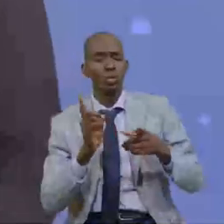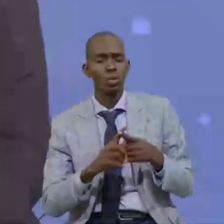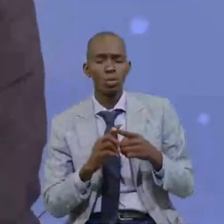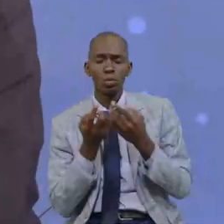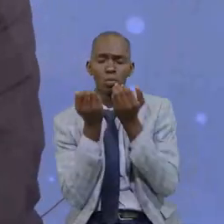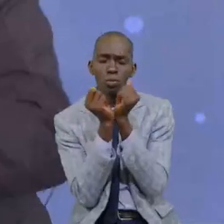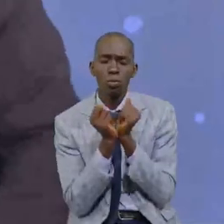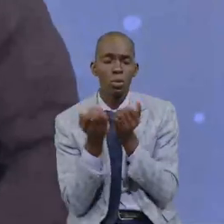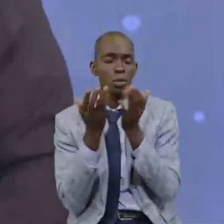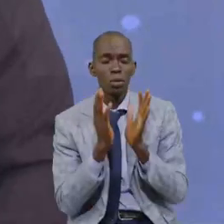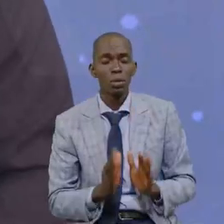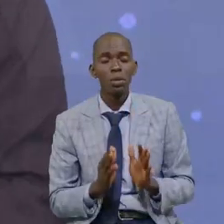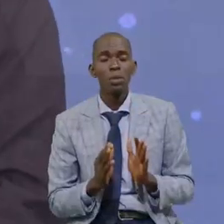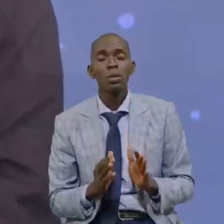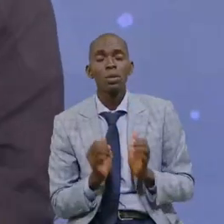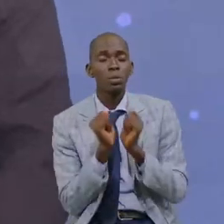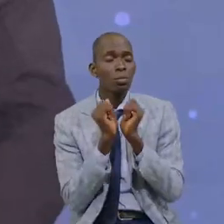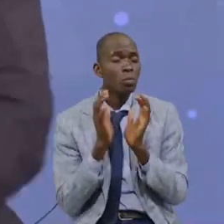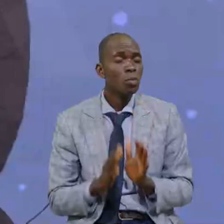vendus à l'esclavage, Seigneur,